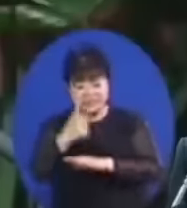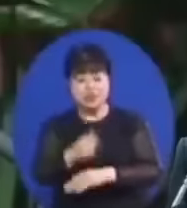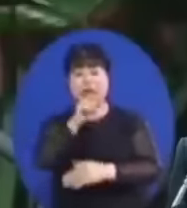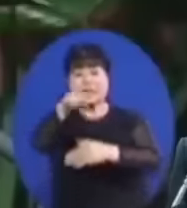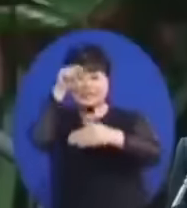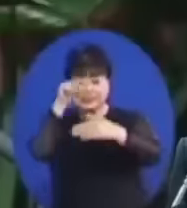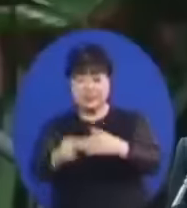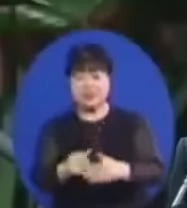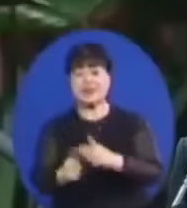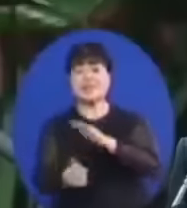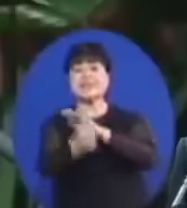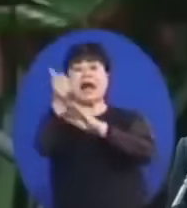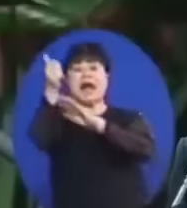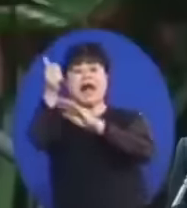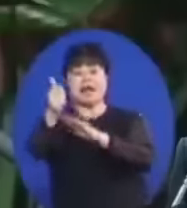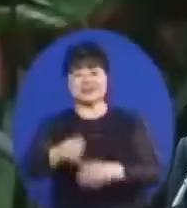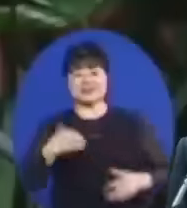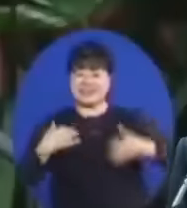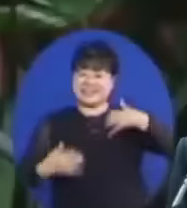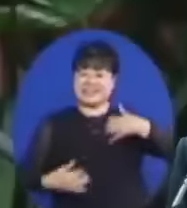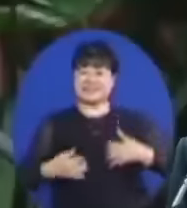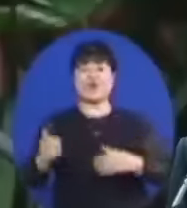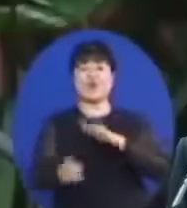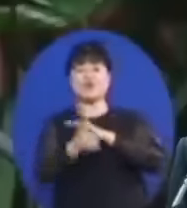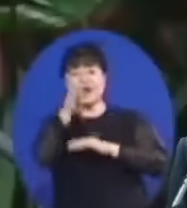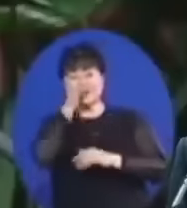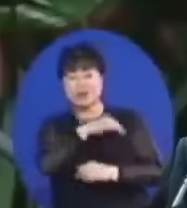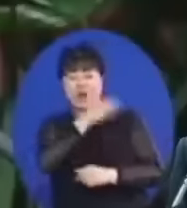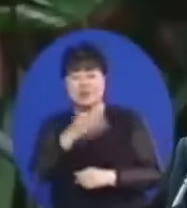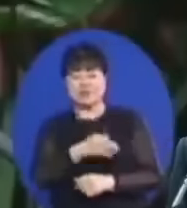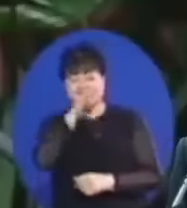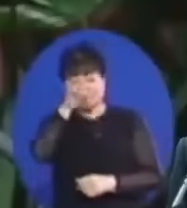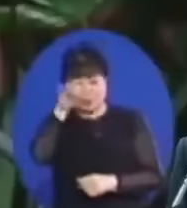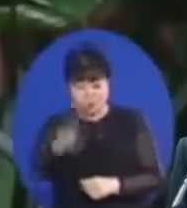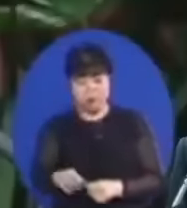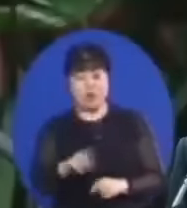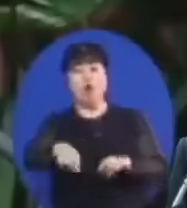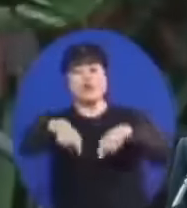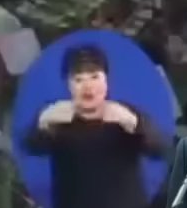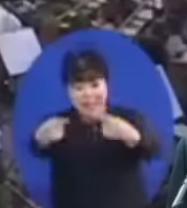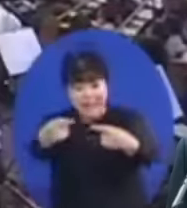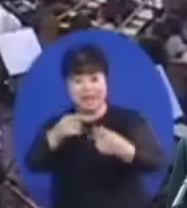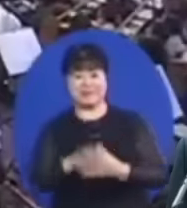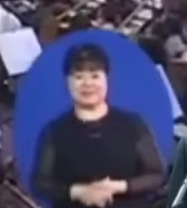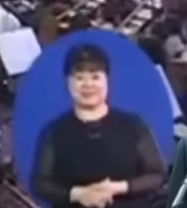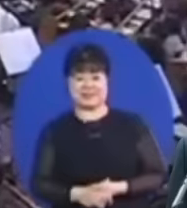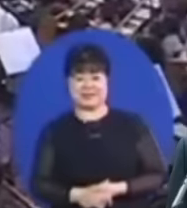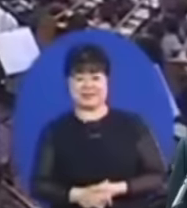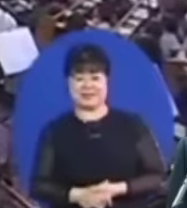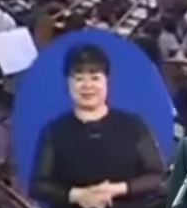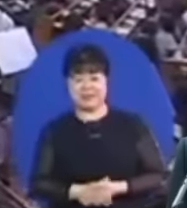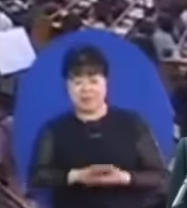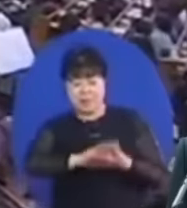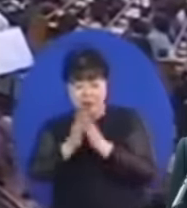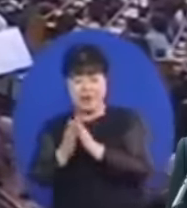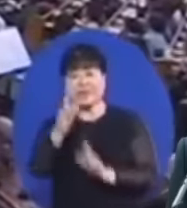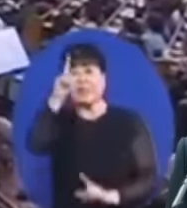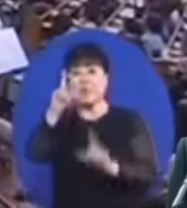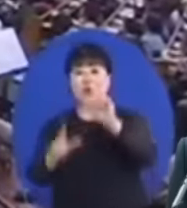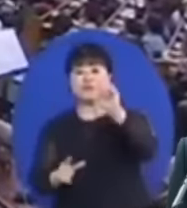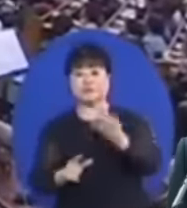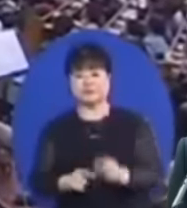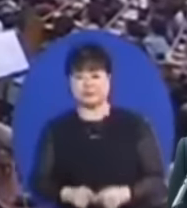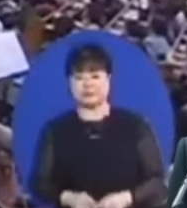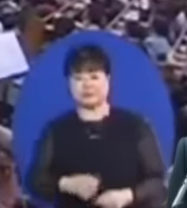안에서 희망차고 기쁘고 소망이 있고 능력 있는 삶으로 들어가야 되는 것입니다. 이러한 변화된 삶을